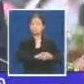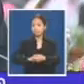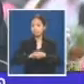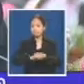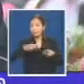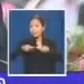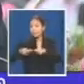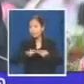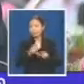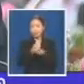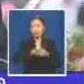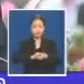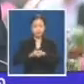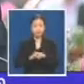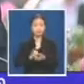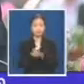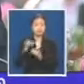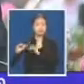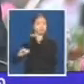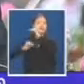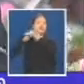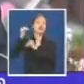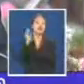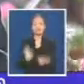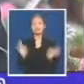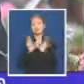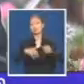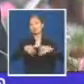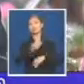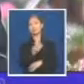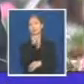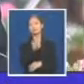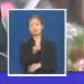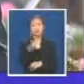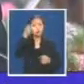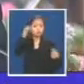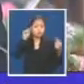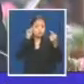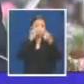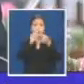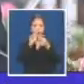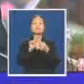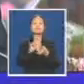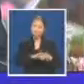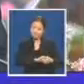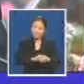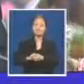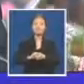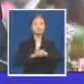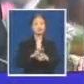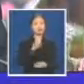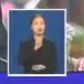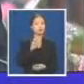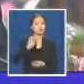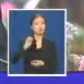นการพัฒนาที่ประชาชนเป็นแกนหลักโดยมุ่งเน้นเป้าหมายเพื่อร่วมกันพัฒนาระบบสวัสดิการ